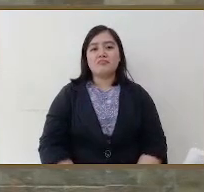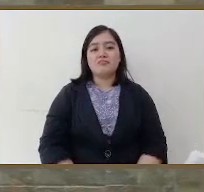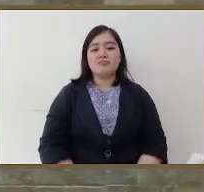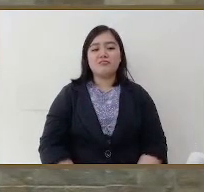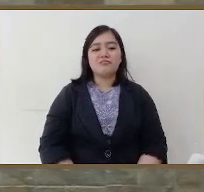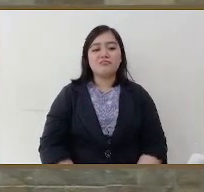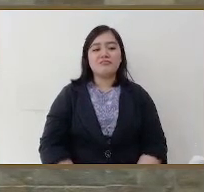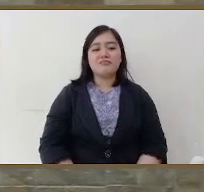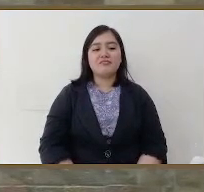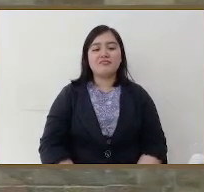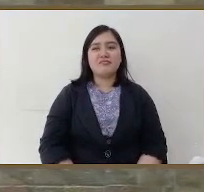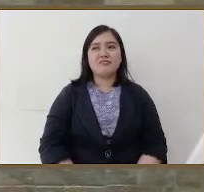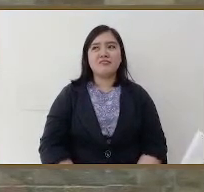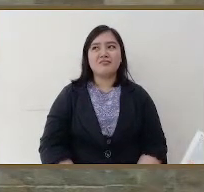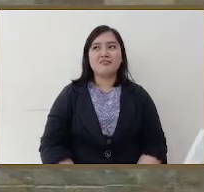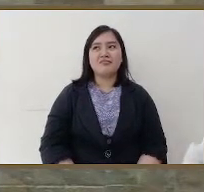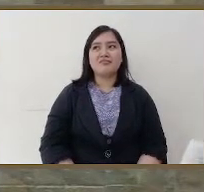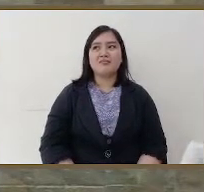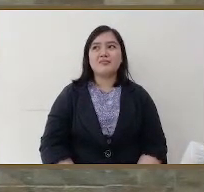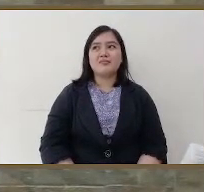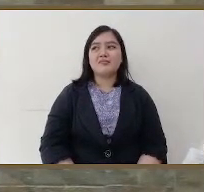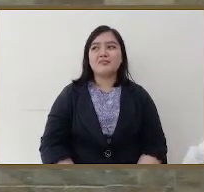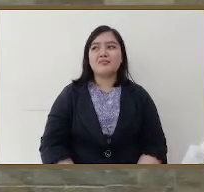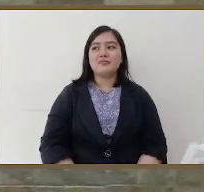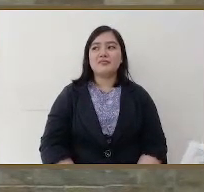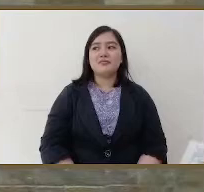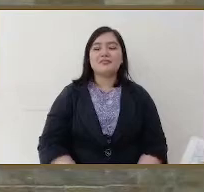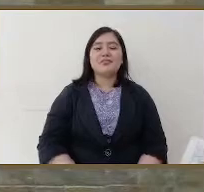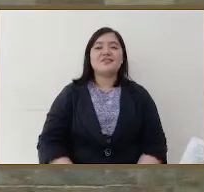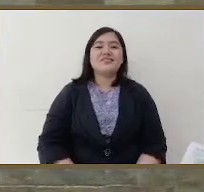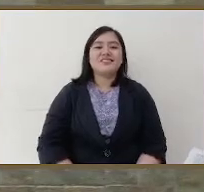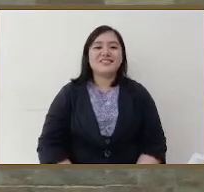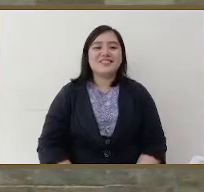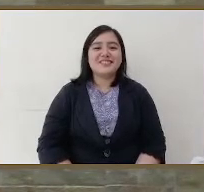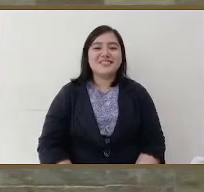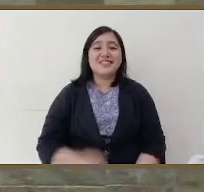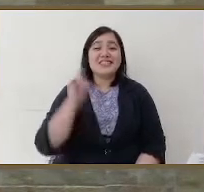magpapakasal? Na isa lang na po eh.